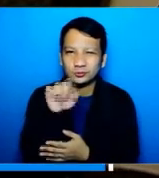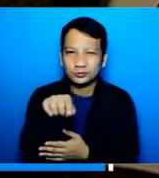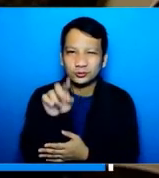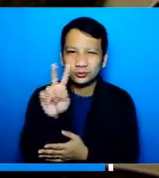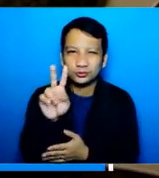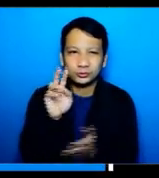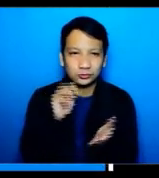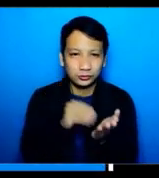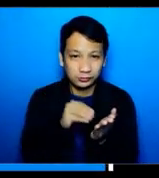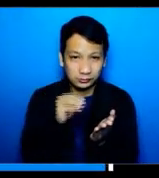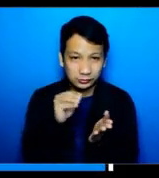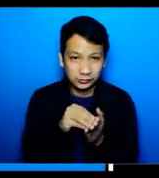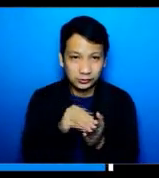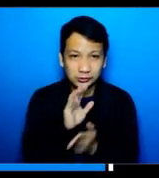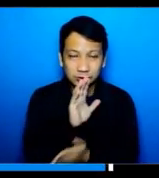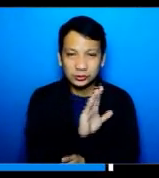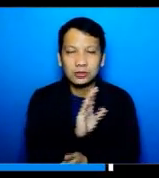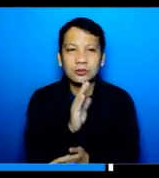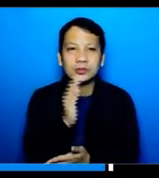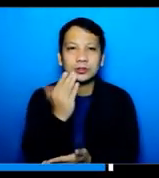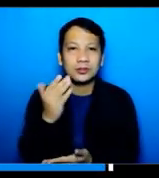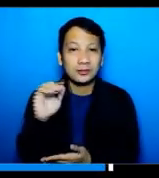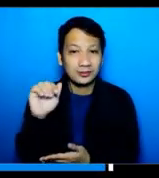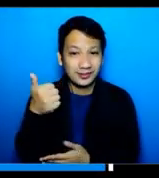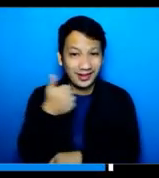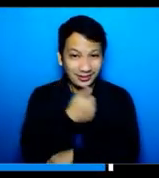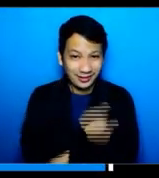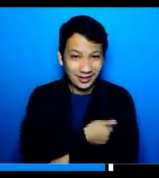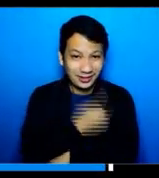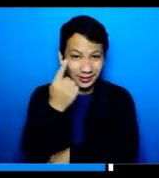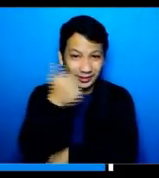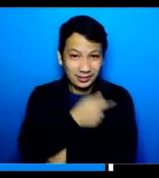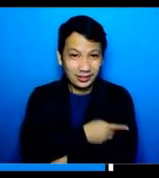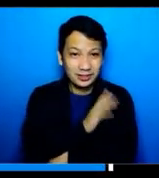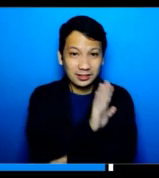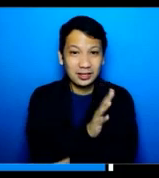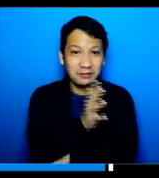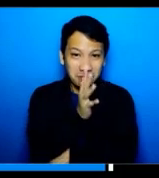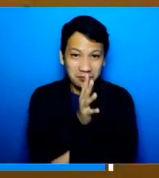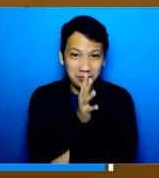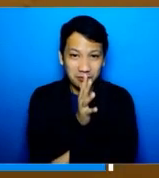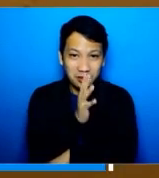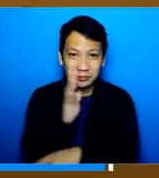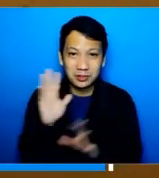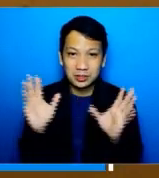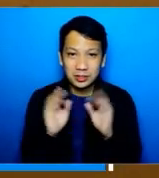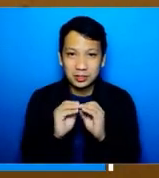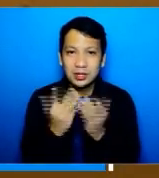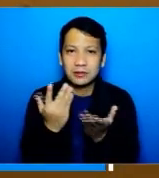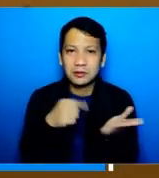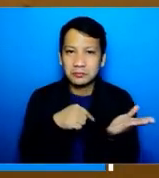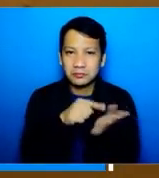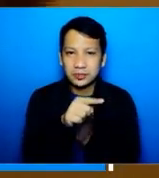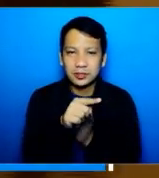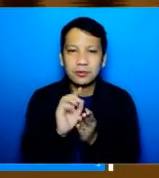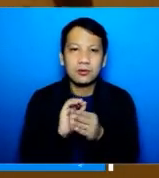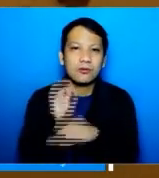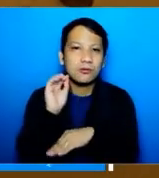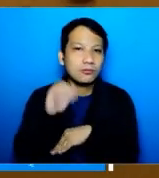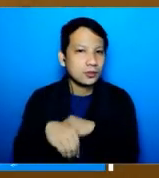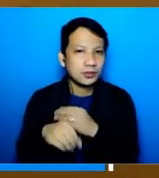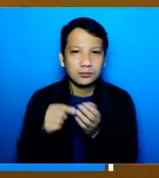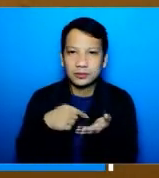pesos ang kanilang bill para sa 10 araw na confinement ng kanilang ina. Parte raw ng kanilang bayarin ay ang overpriced na presyo